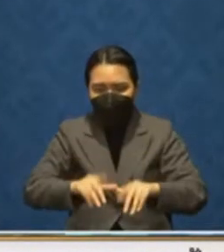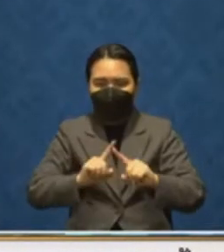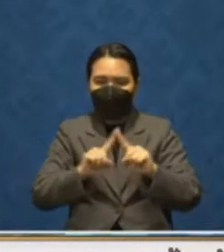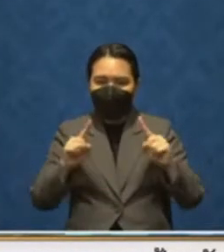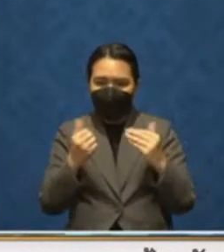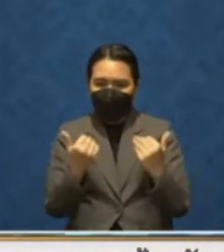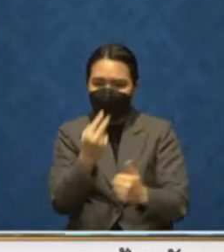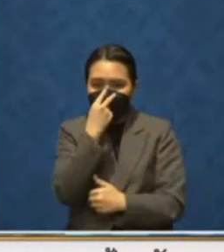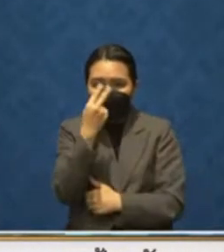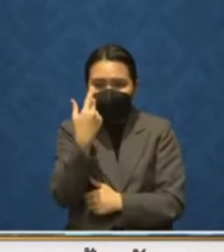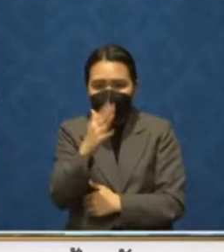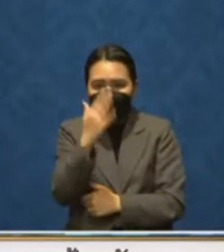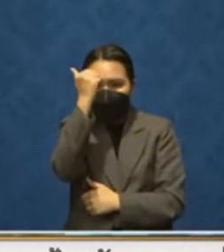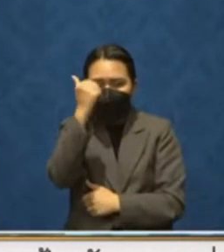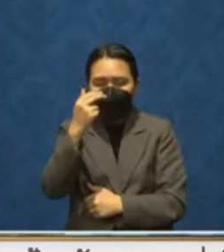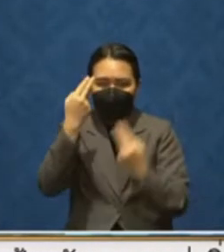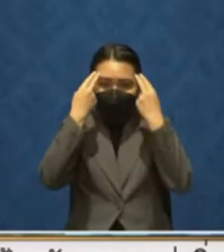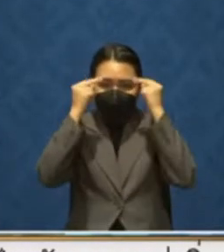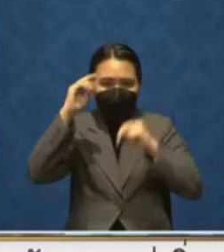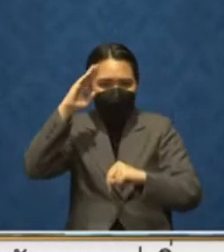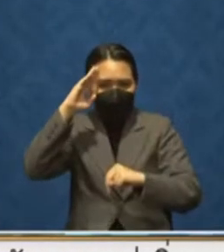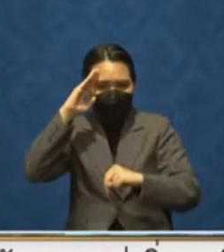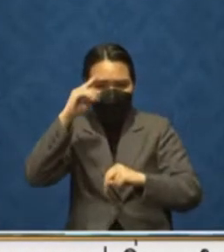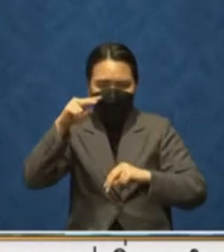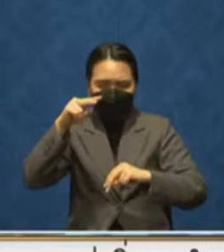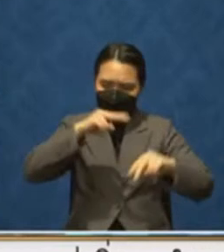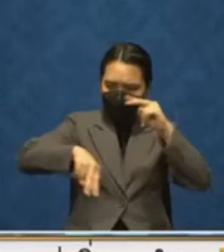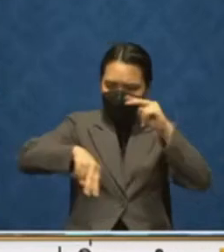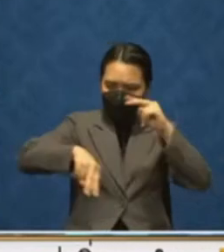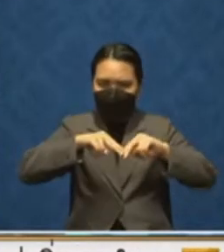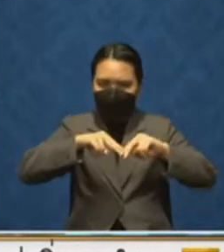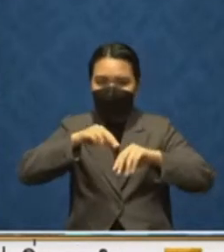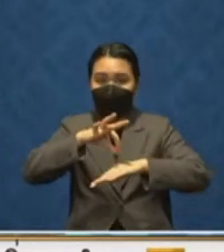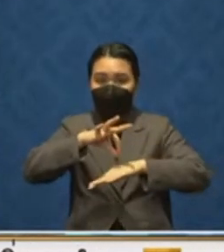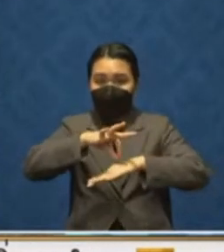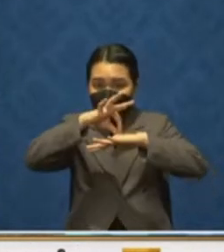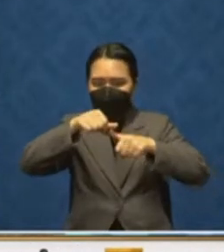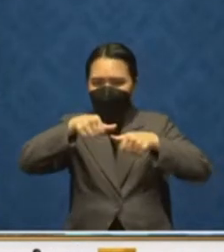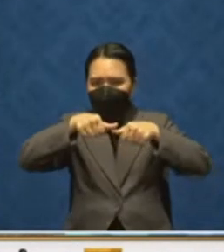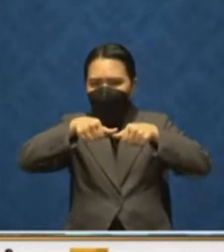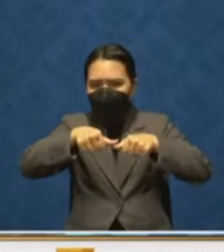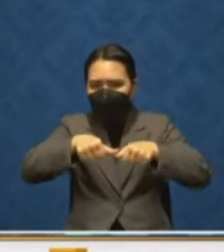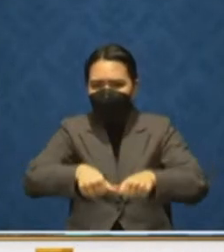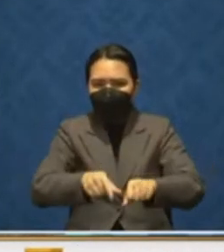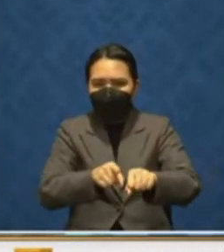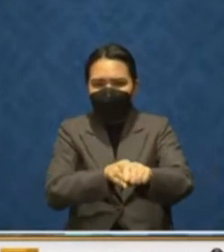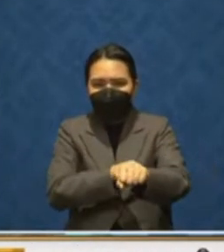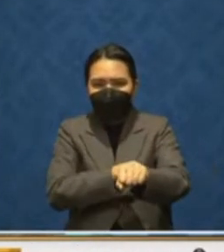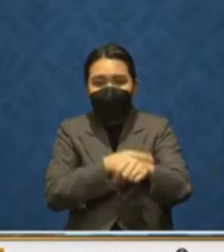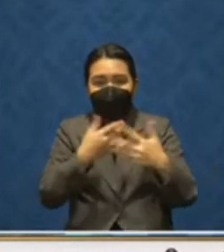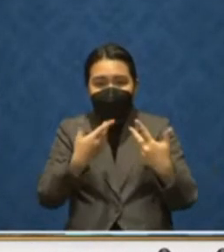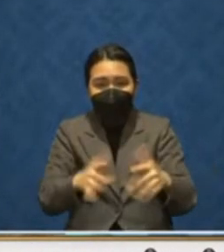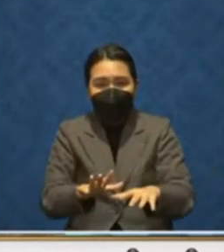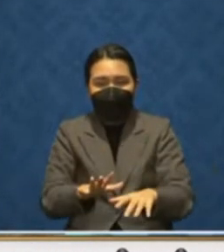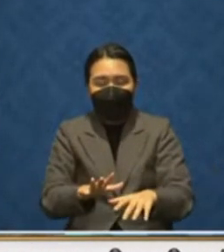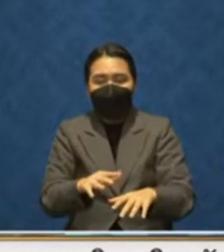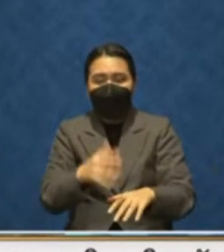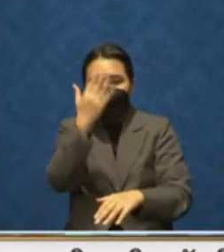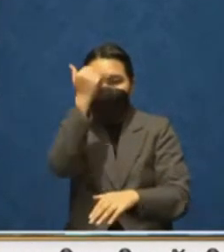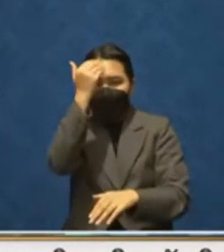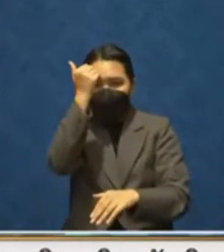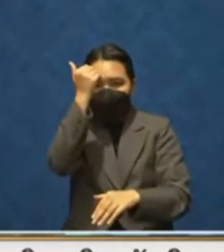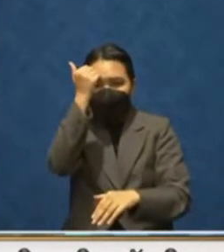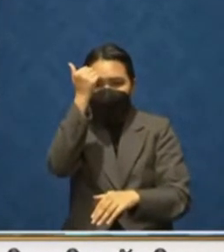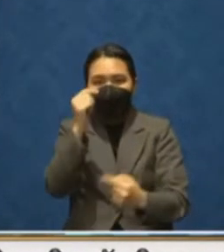ปรากฏว่ายิ่งคุณประยุทธ์นะครับปกครองประเทศดำรงตำแหน่งนายกทีนานเท่าไหร่น่ะอัตรา